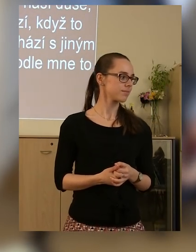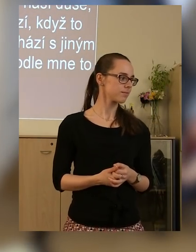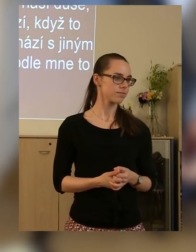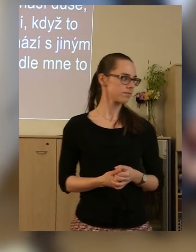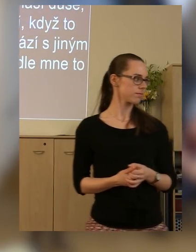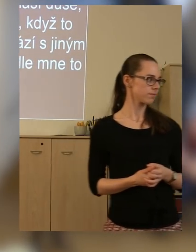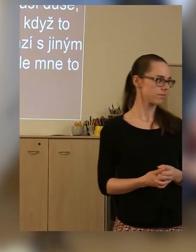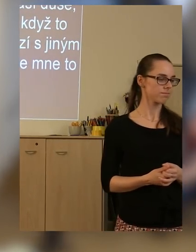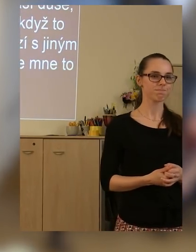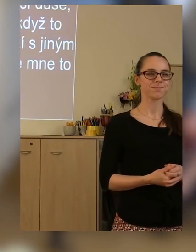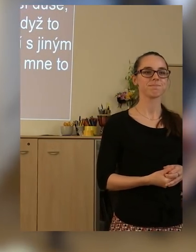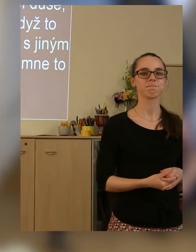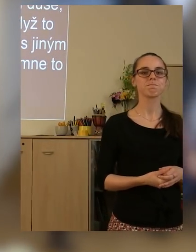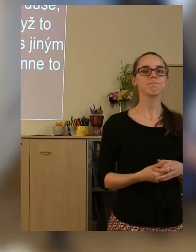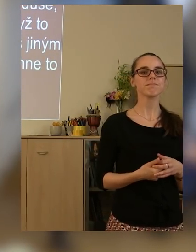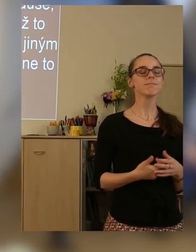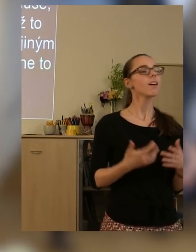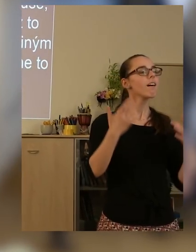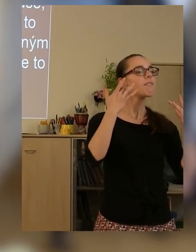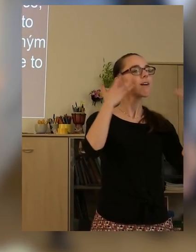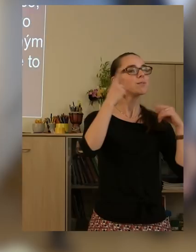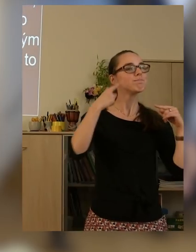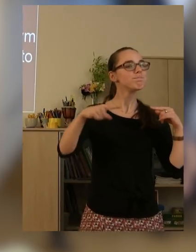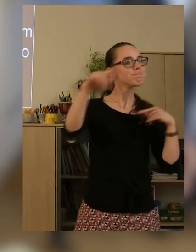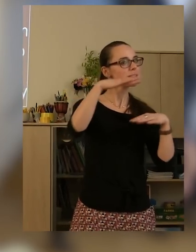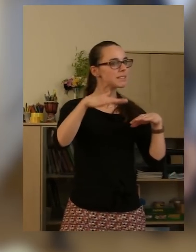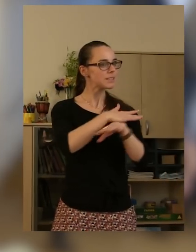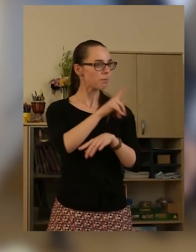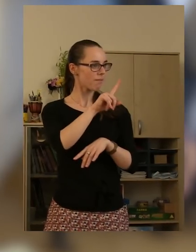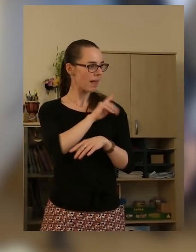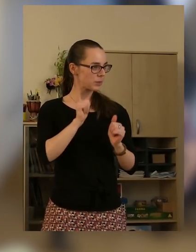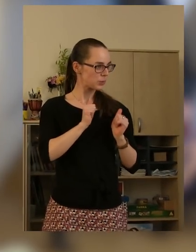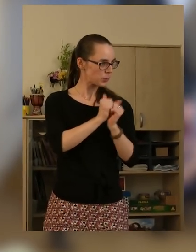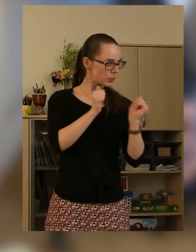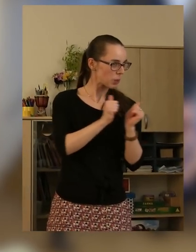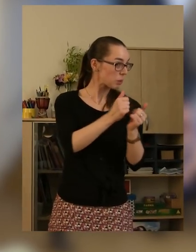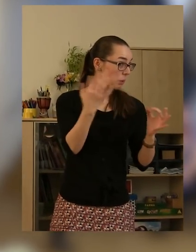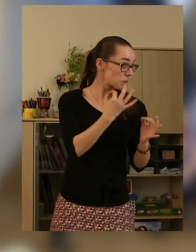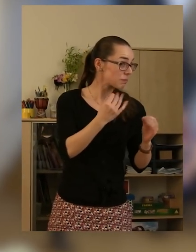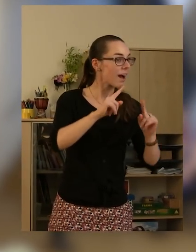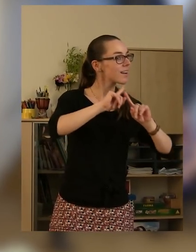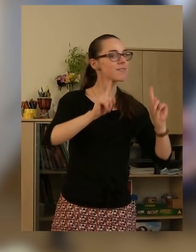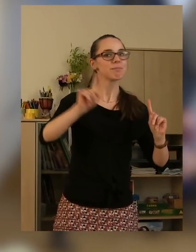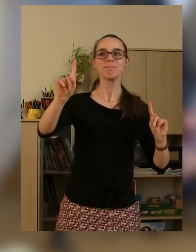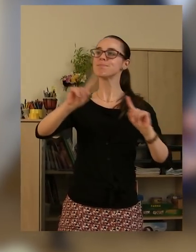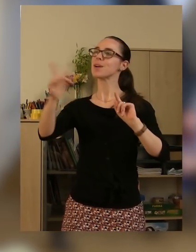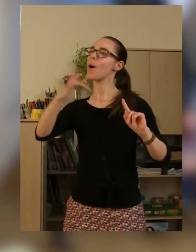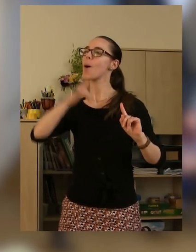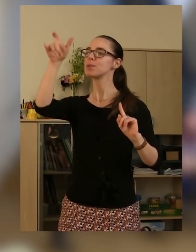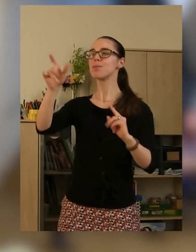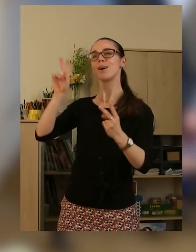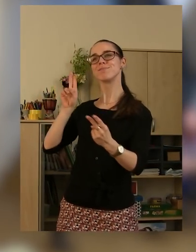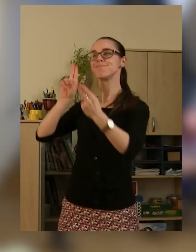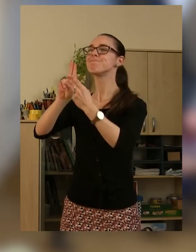Já nevím, jak to vnímáte vy, když komunikujete s druhými lidmi. Možná se vám líbí, když s vámi druzí lidé